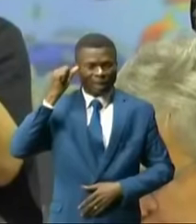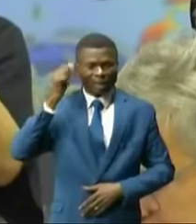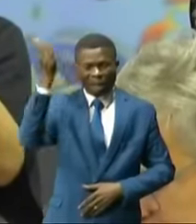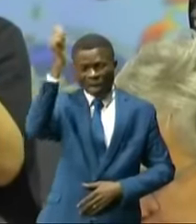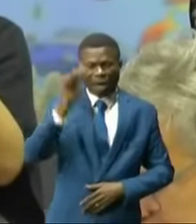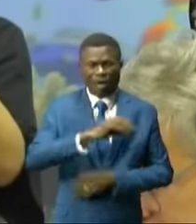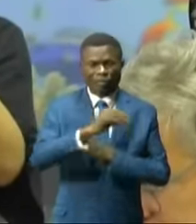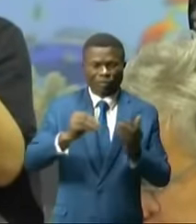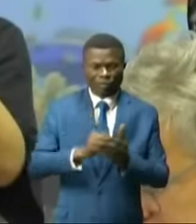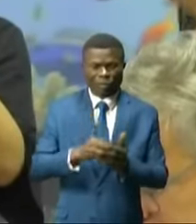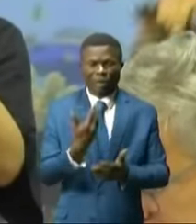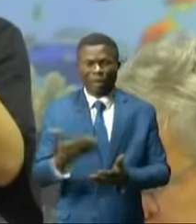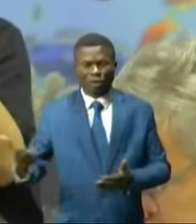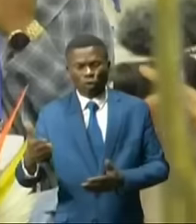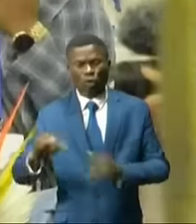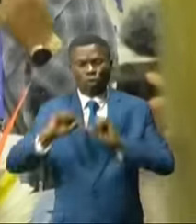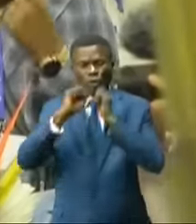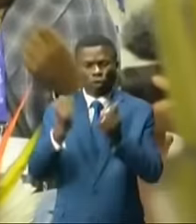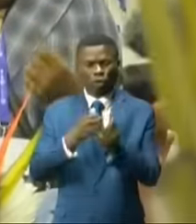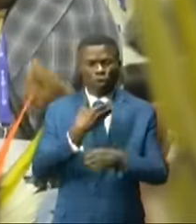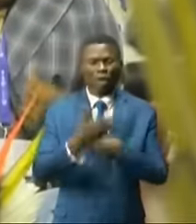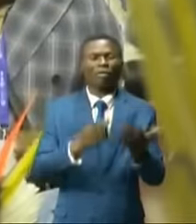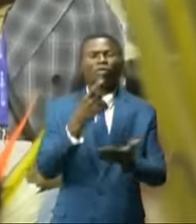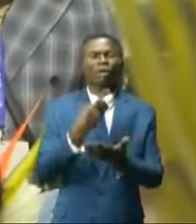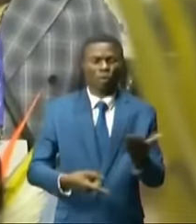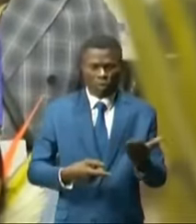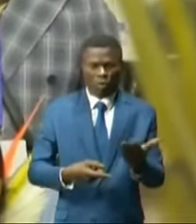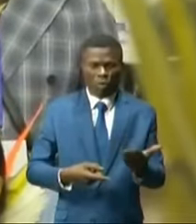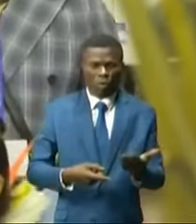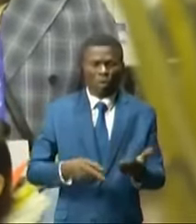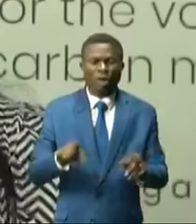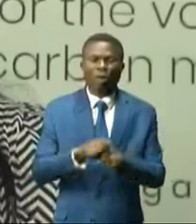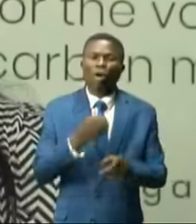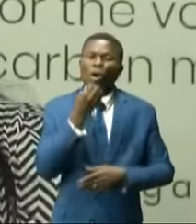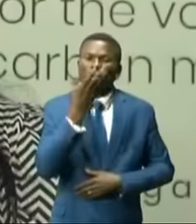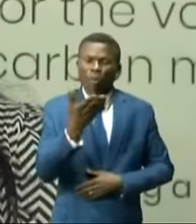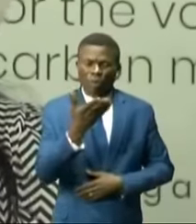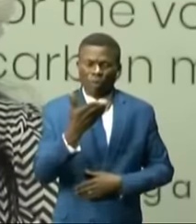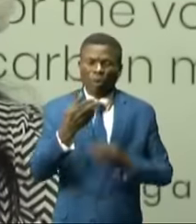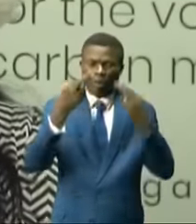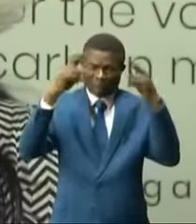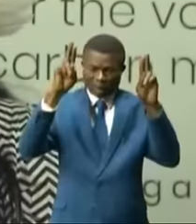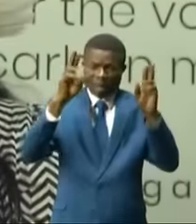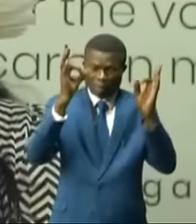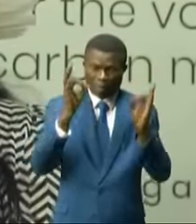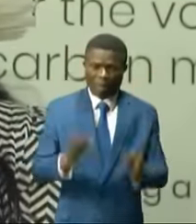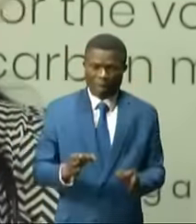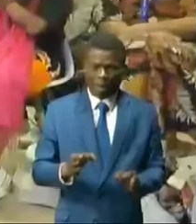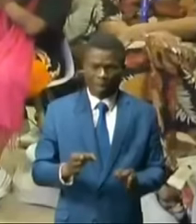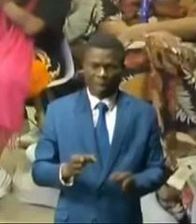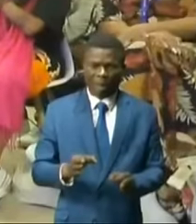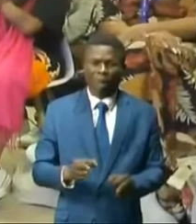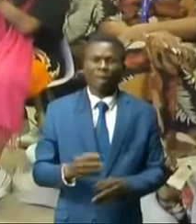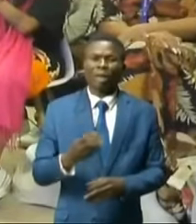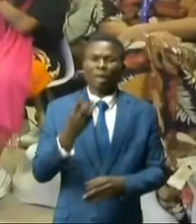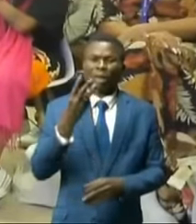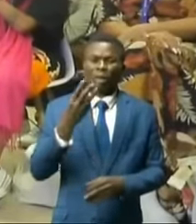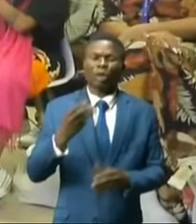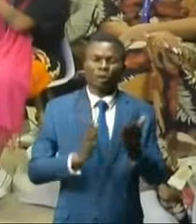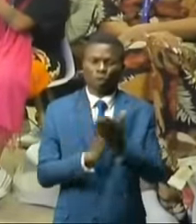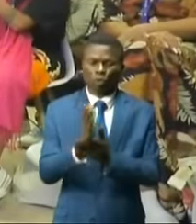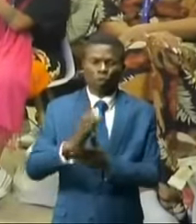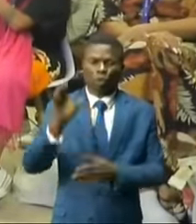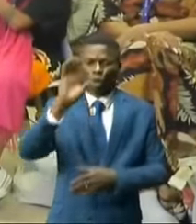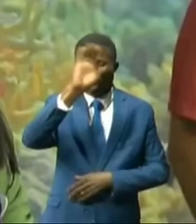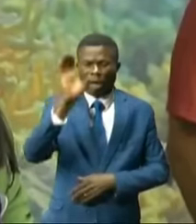la réalisation de la société Wildlife Works Carbon comme modèle de réussite mettant en avant le droit des communautés.